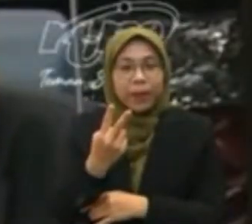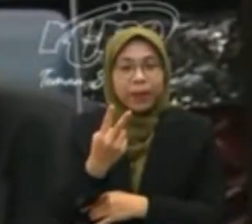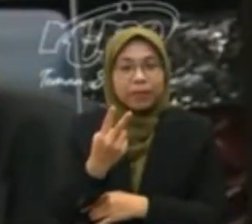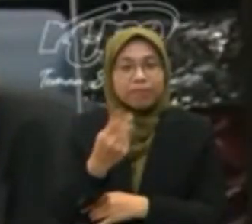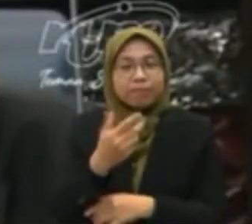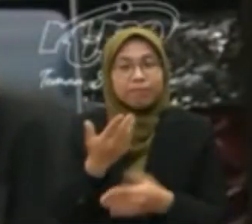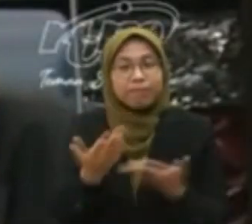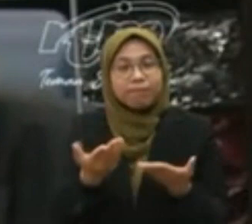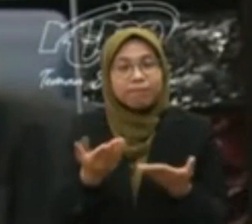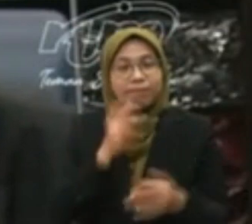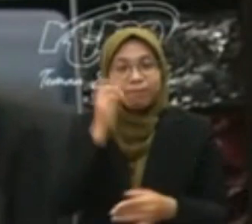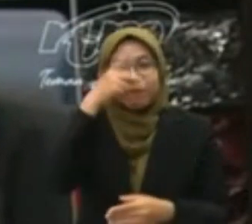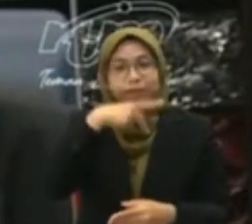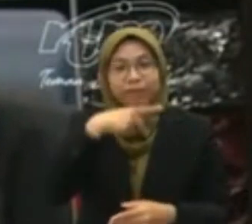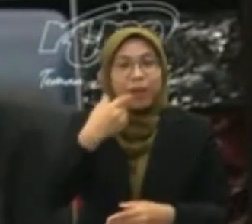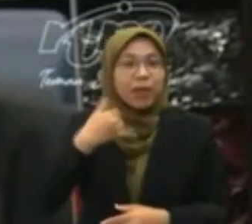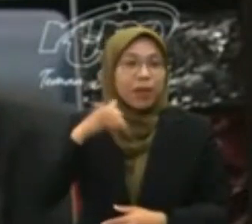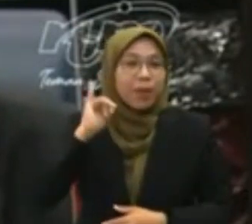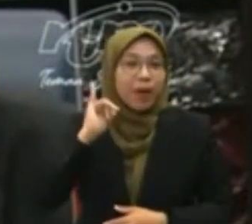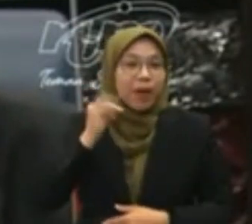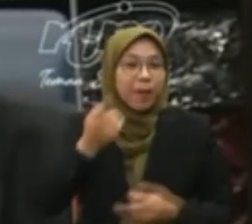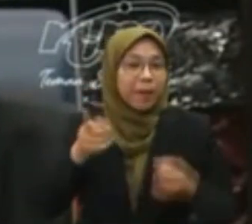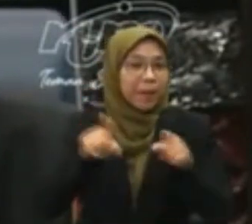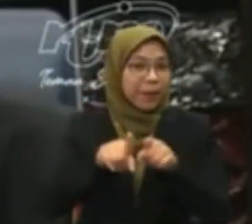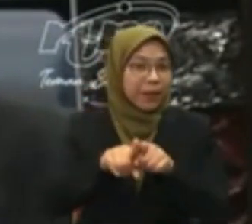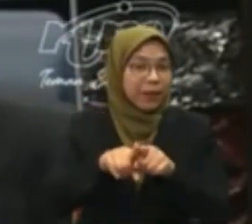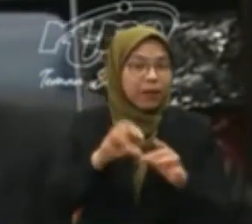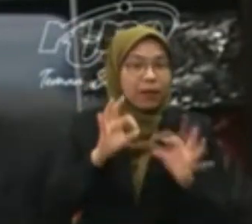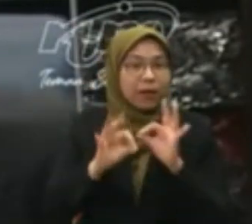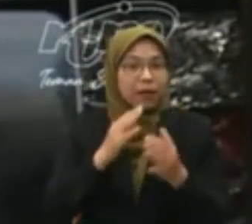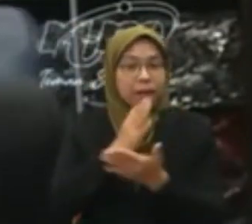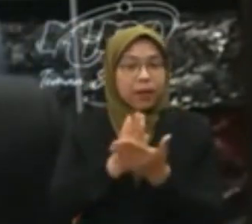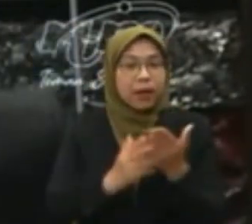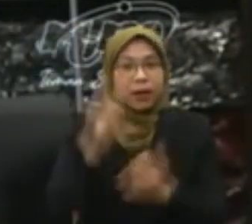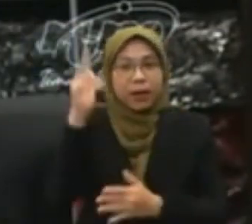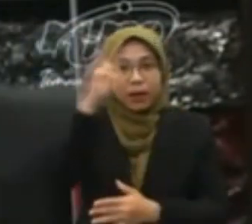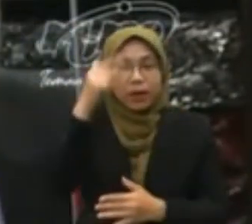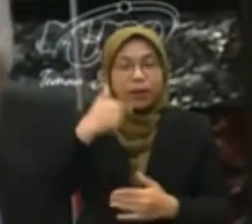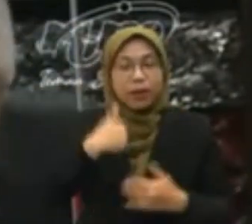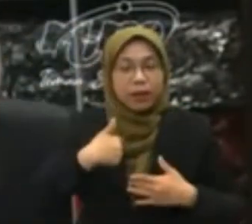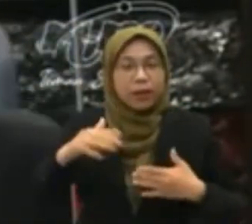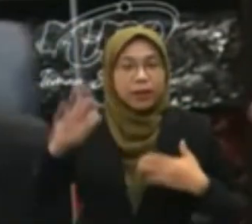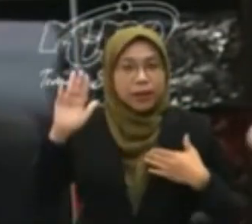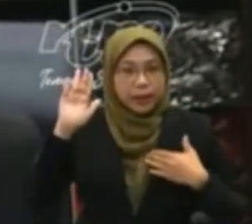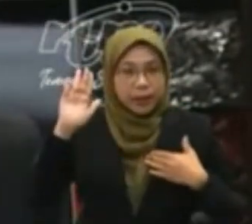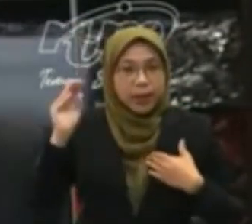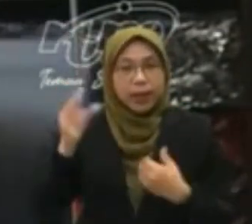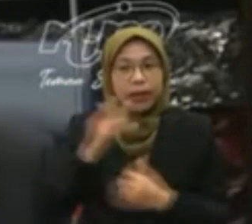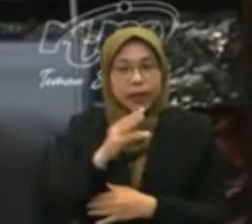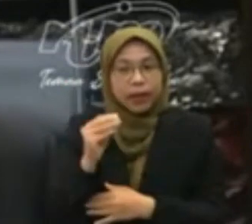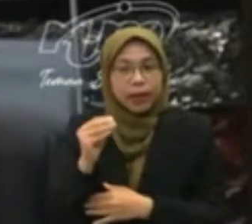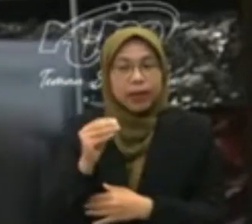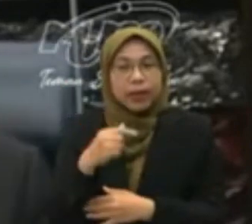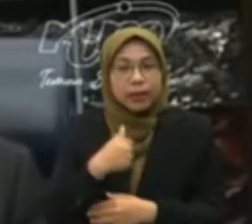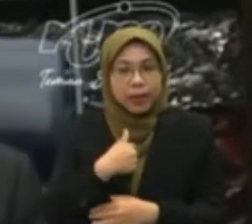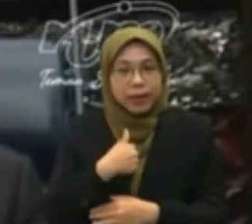gelagatnya berlaku semalam kalau begitu kerajaan Saya ingin bagi jaminan dan